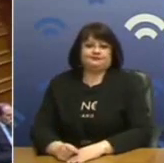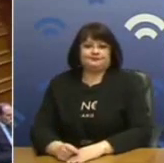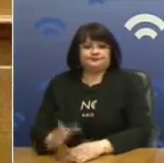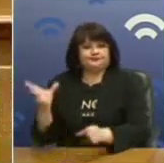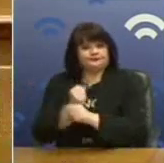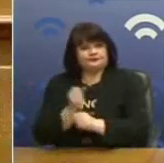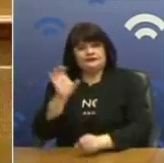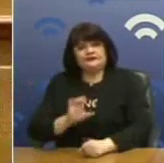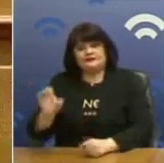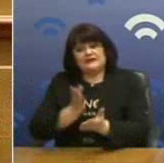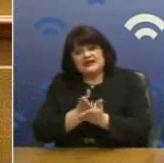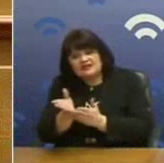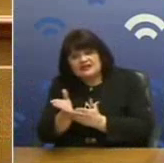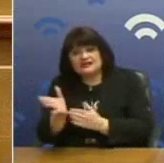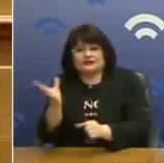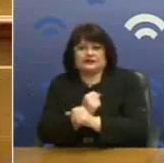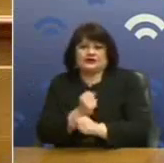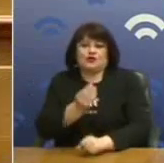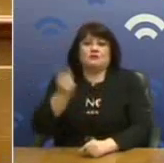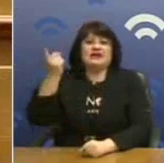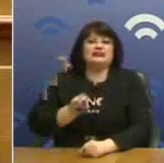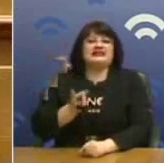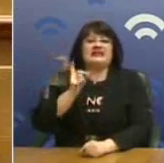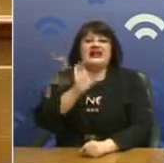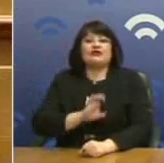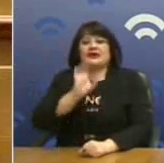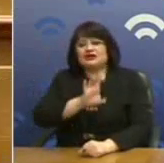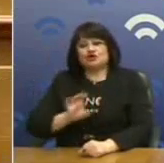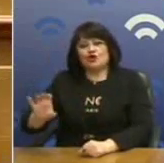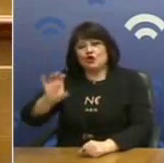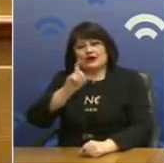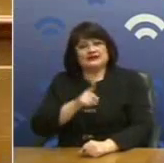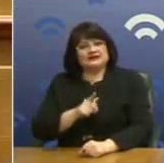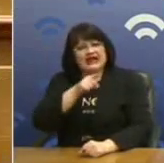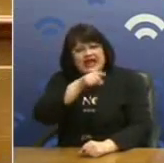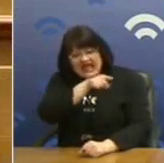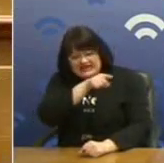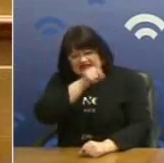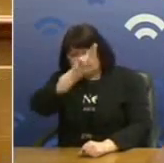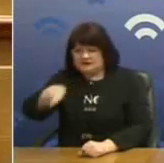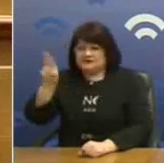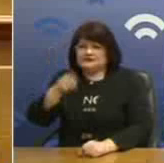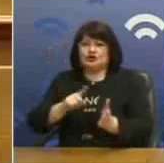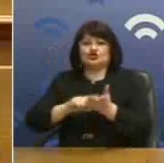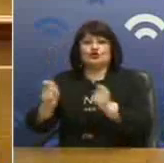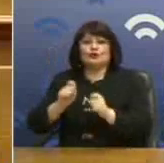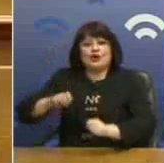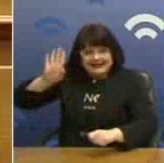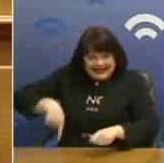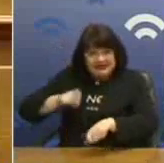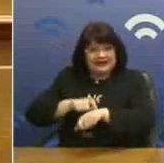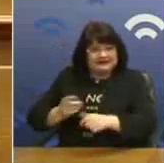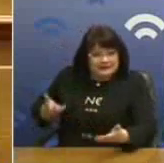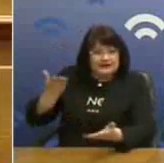και ισχύει στην πλειοψηφία των Ευρωπαϊκών χωρών. Εσείς το καταργήσατε με μια τροπολογία της τελευταίας στιγμής και καταφέρατε